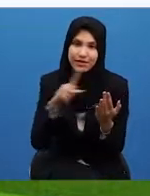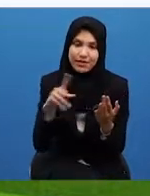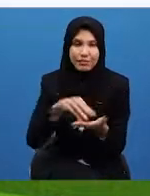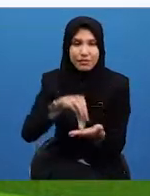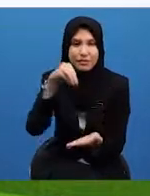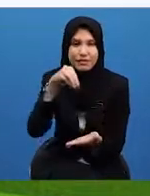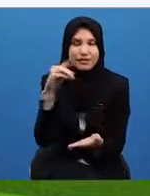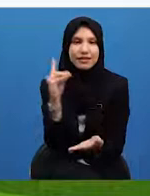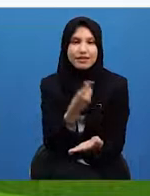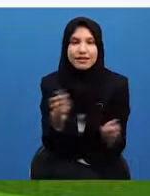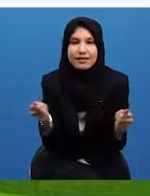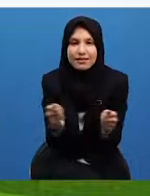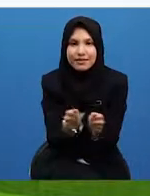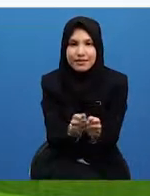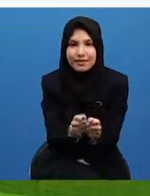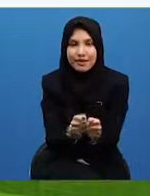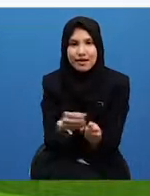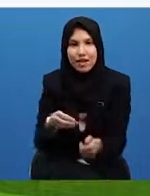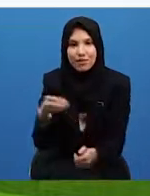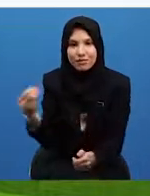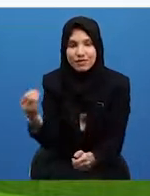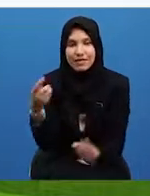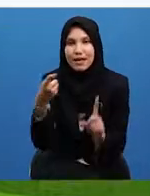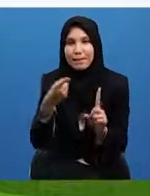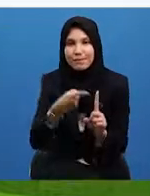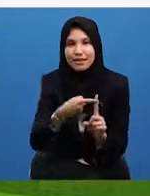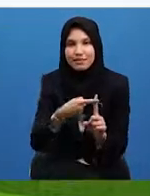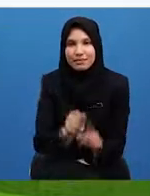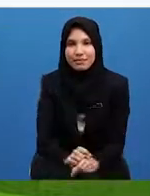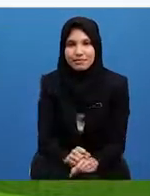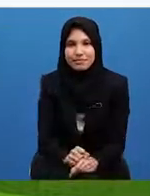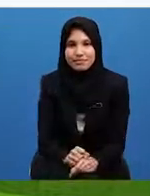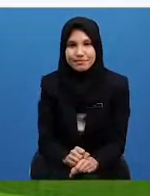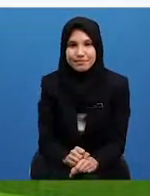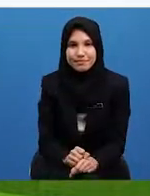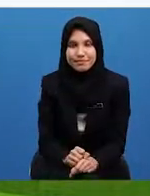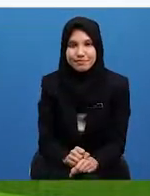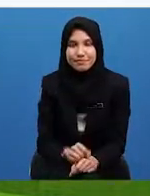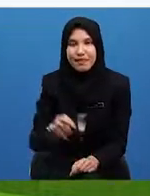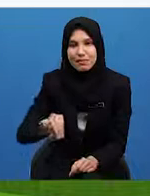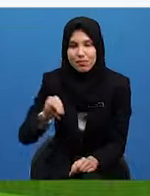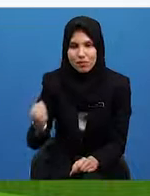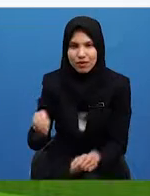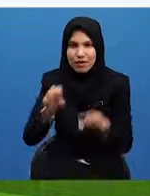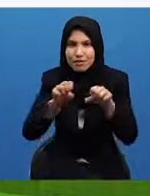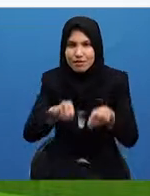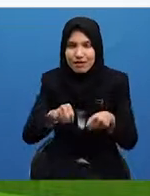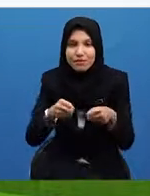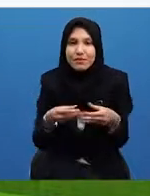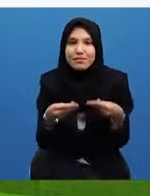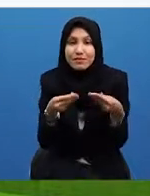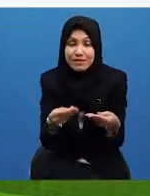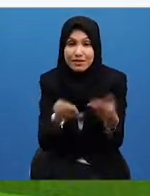kita dengan objektif yang pertama yaitu murid boleh menyatakan